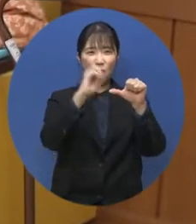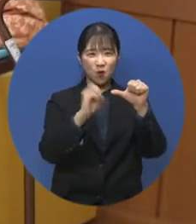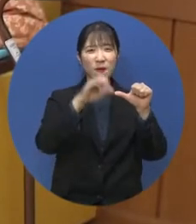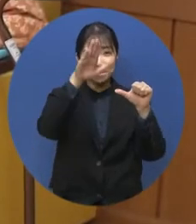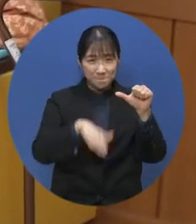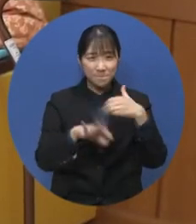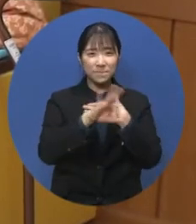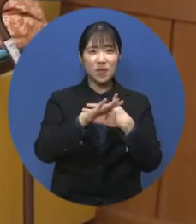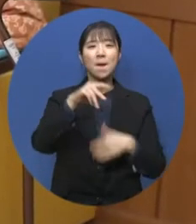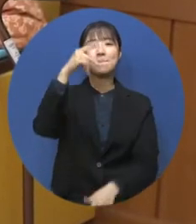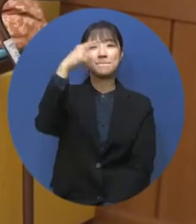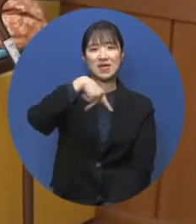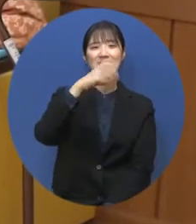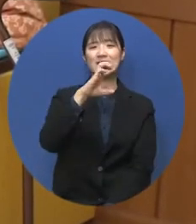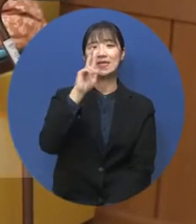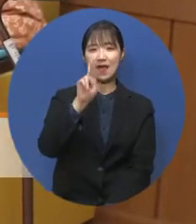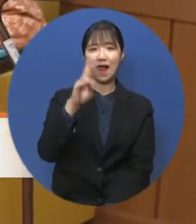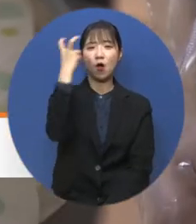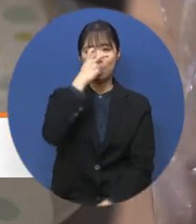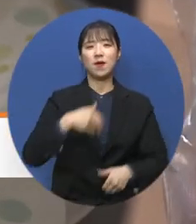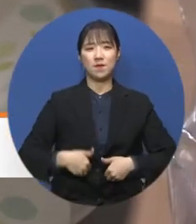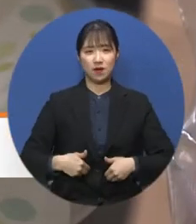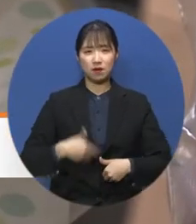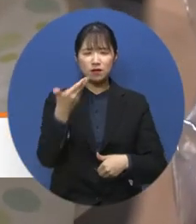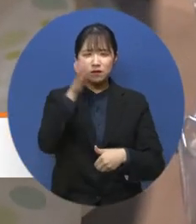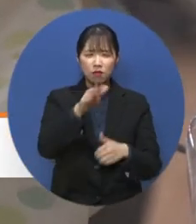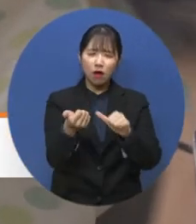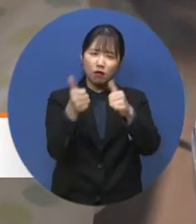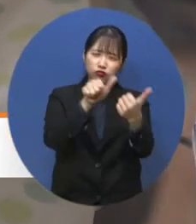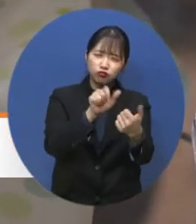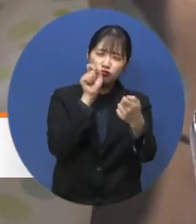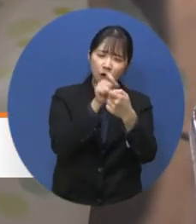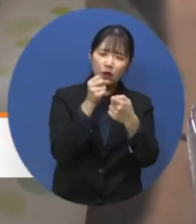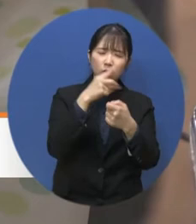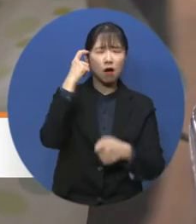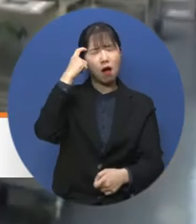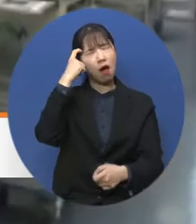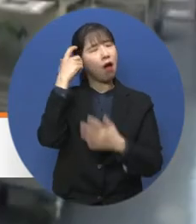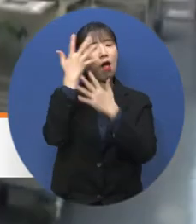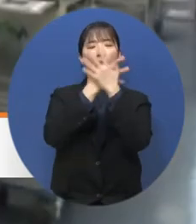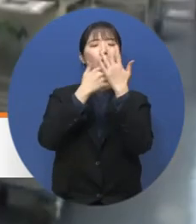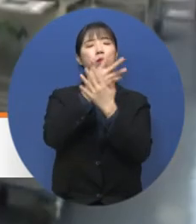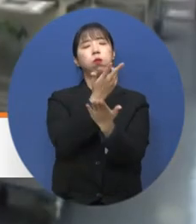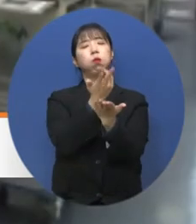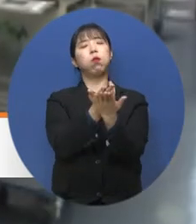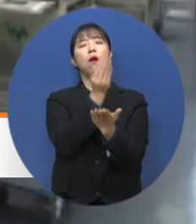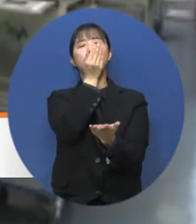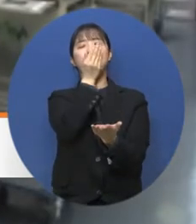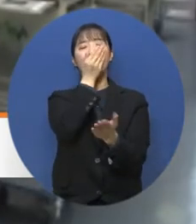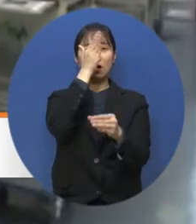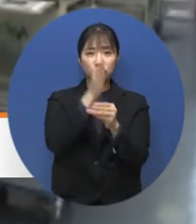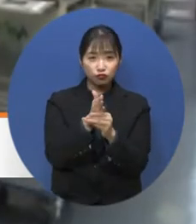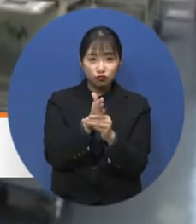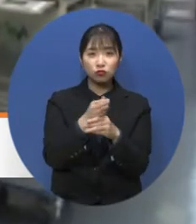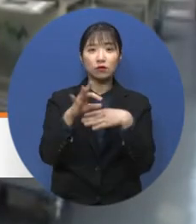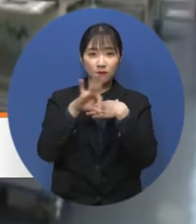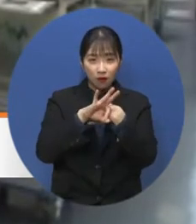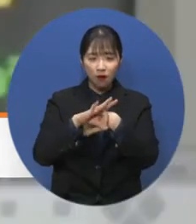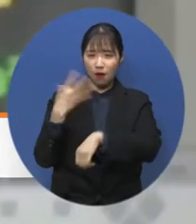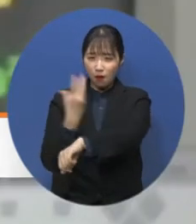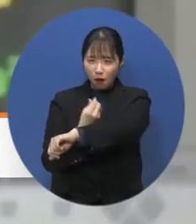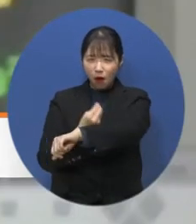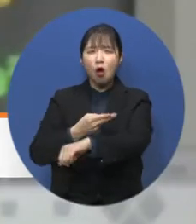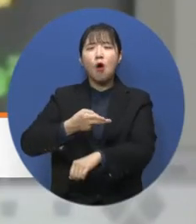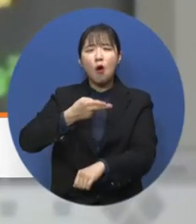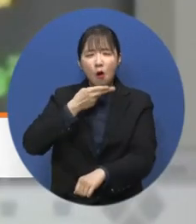추가로 실시합니다. 다만 임종 시기와 의식 불명 등의 경우 입소자와 면회객이 백신 접종을 완료하지